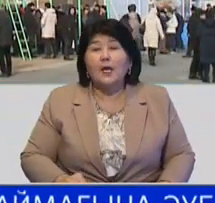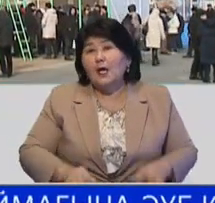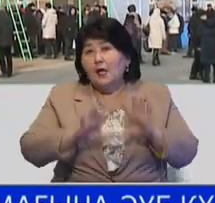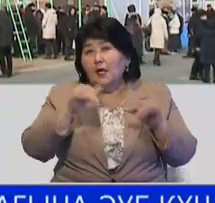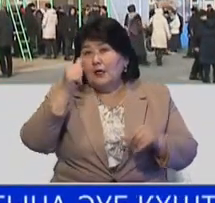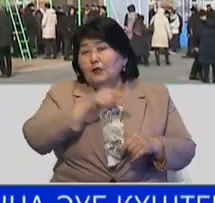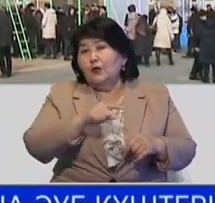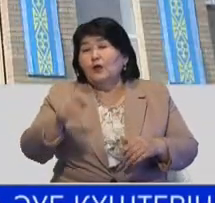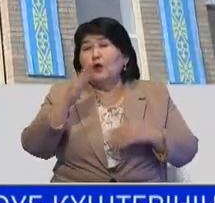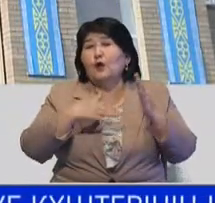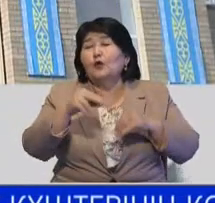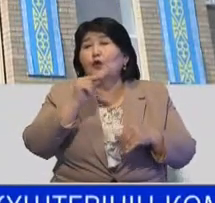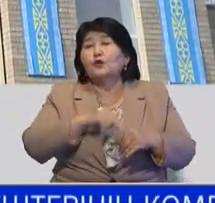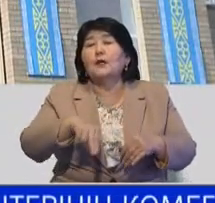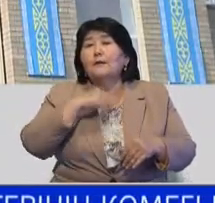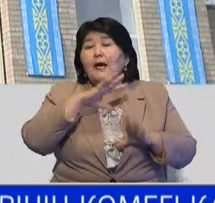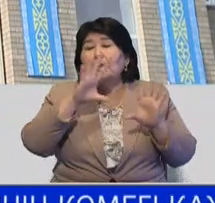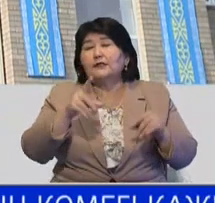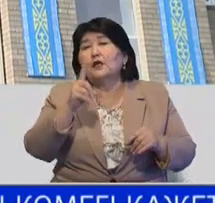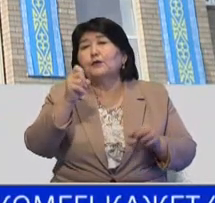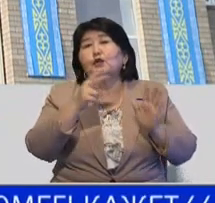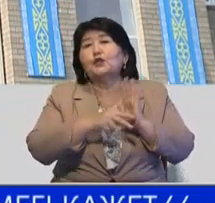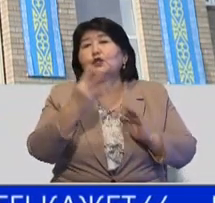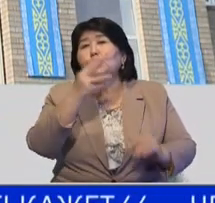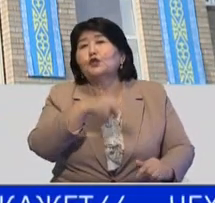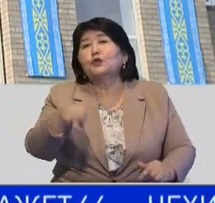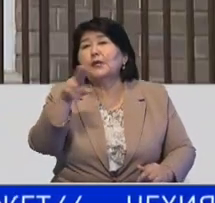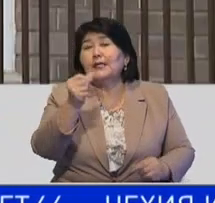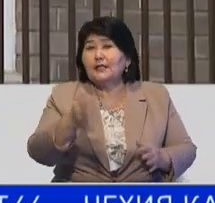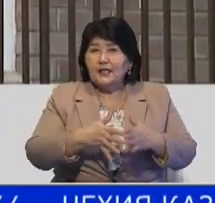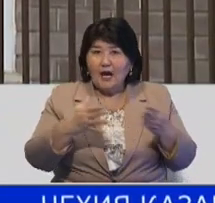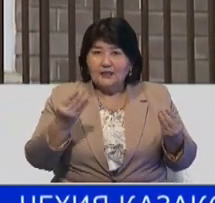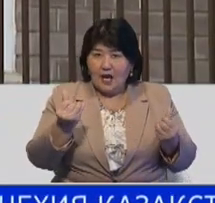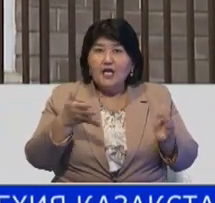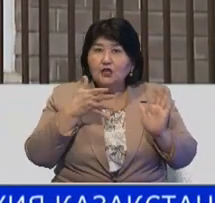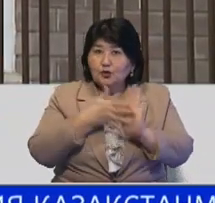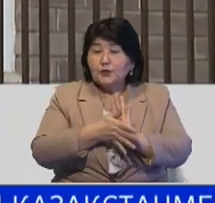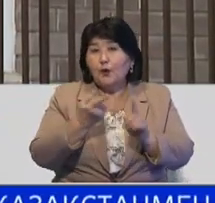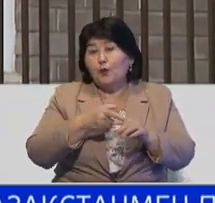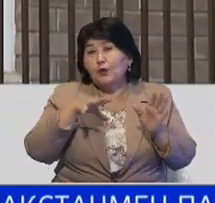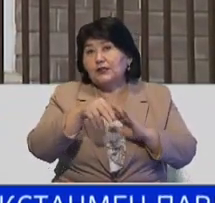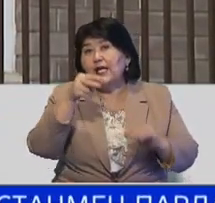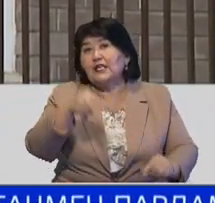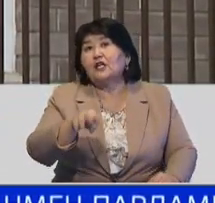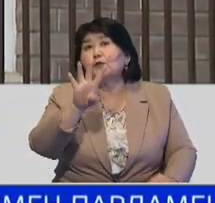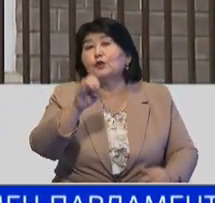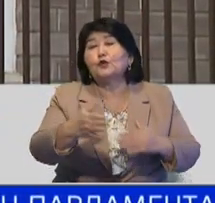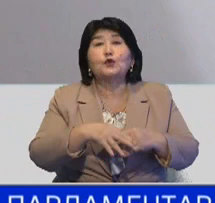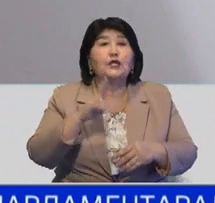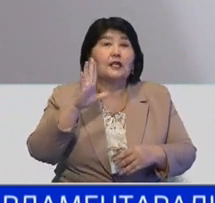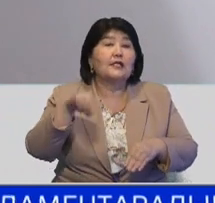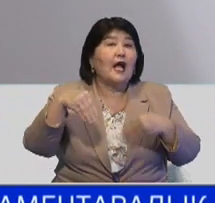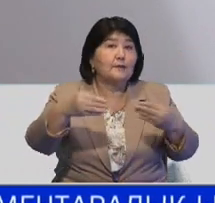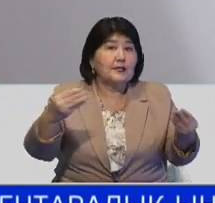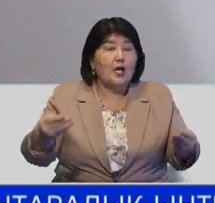Жалпы жыл көлемінде құрылыс жұмыстарына бас аяғы 183 миллиард теңгеден астам қаржы жұмсалған, оның ішінде 2400-ге жуық пәтер